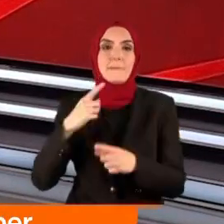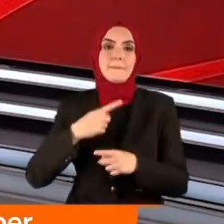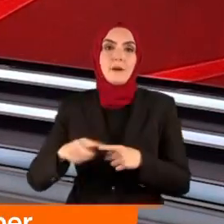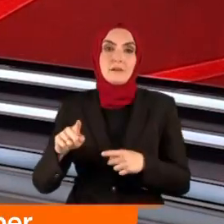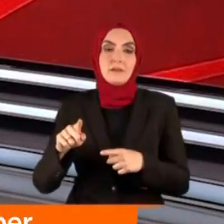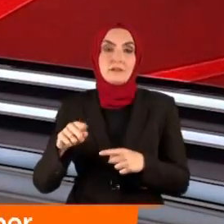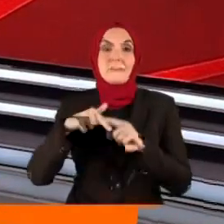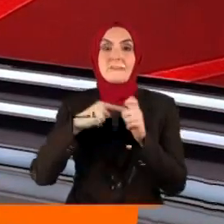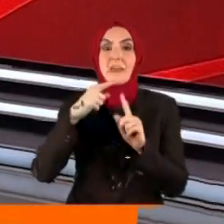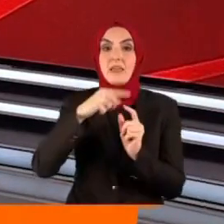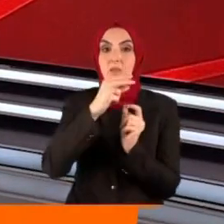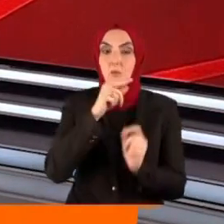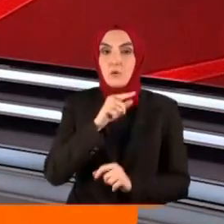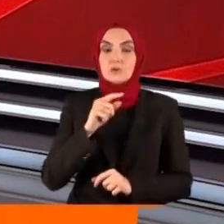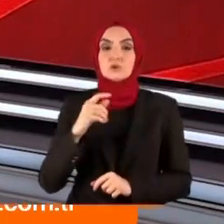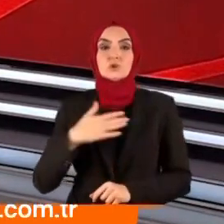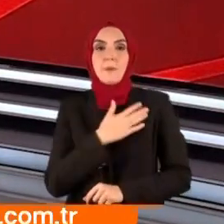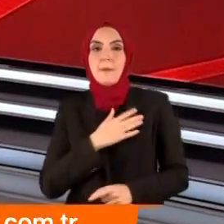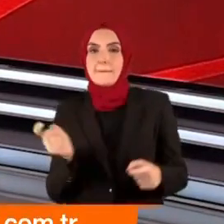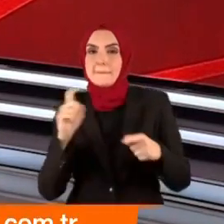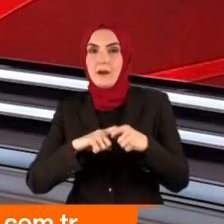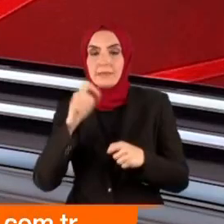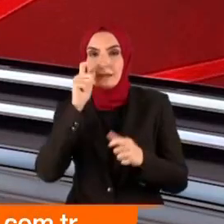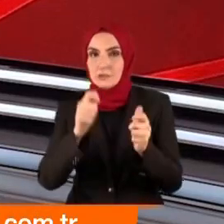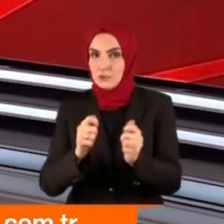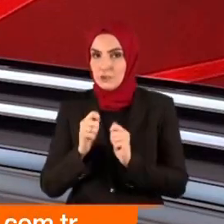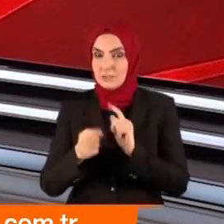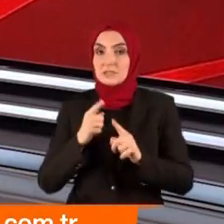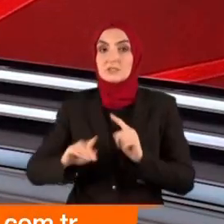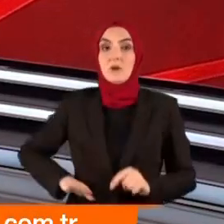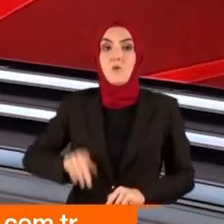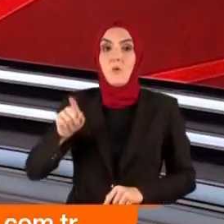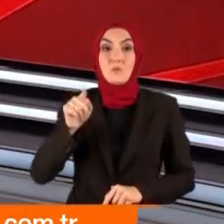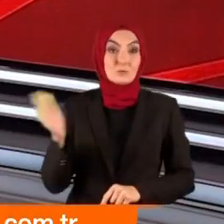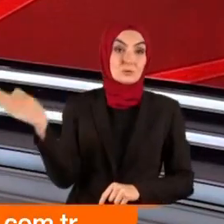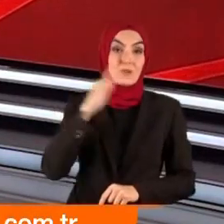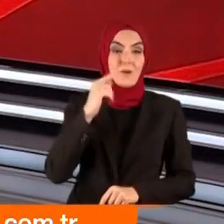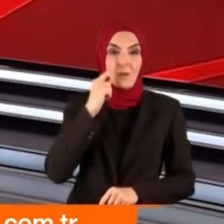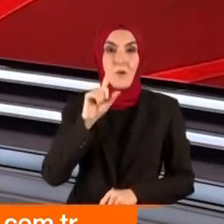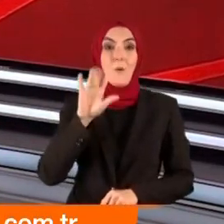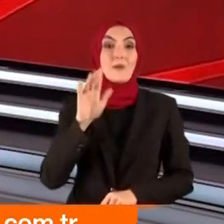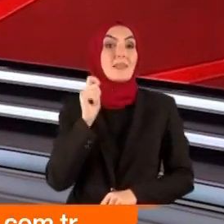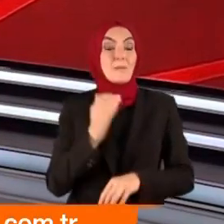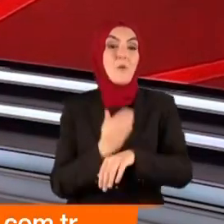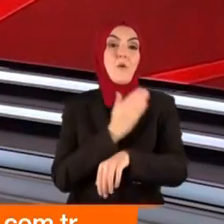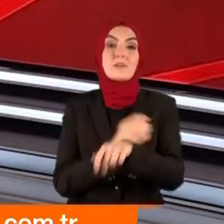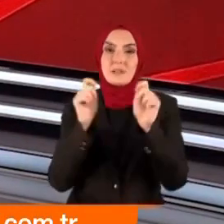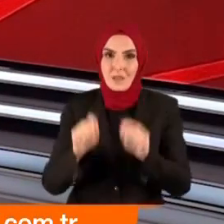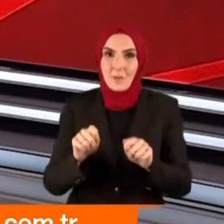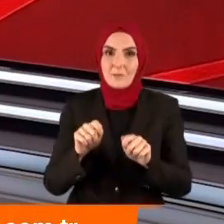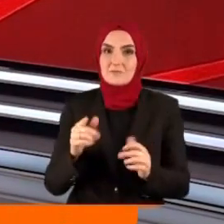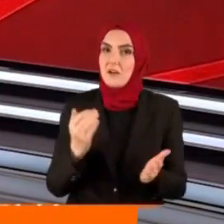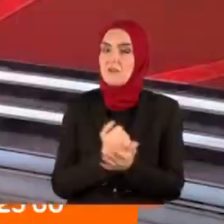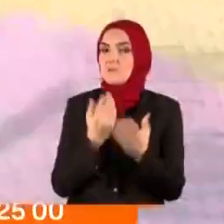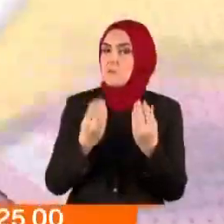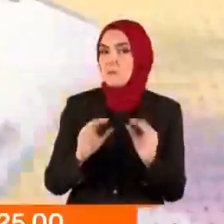dikkat çekerek Kılıçdaroğlu'na "Bu çağrıyı 15 Temmuz'dan önce yapsaydın karşılık bulabilirdin" diye tepki gösterdi.